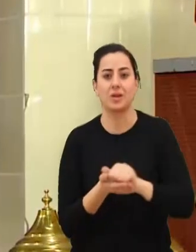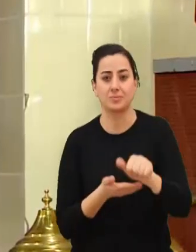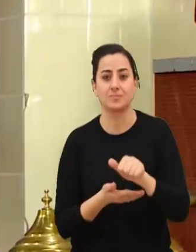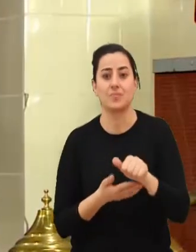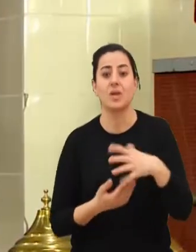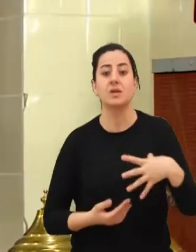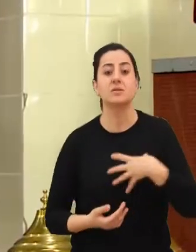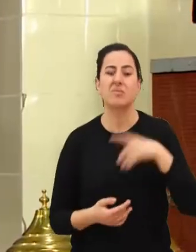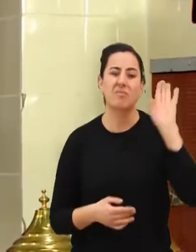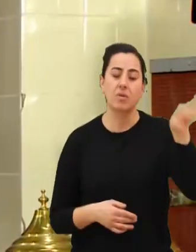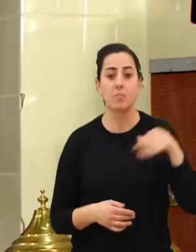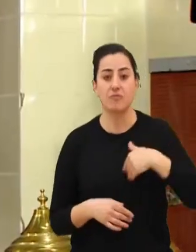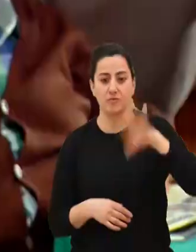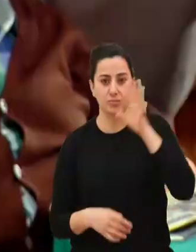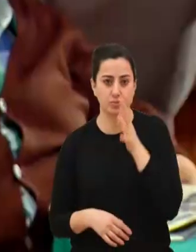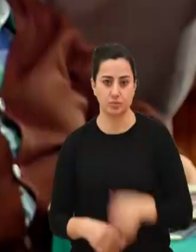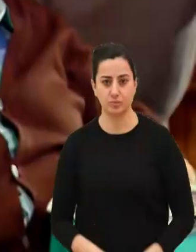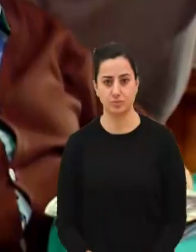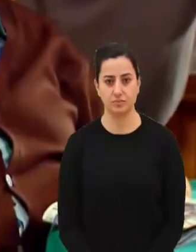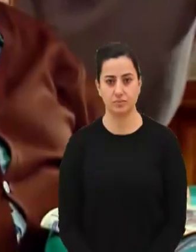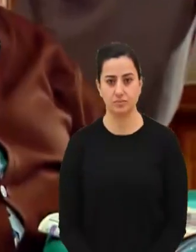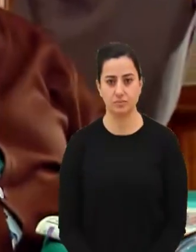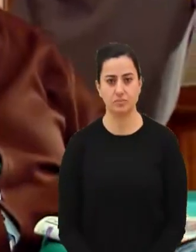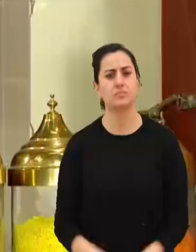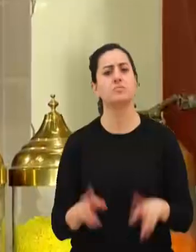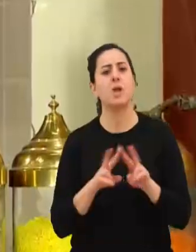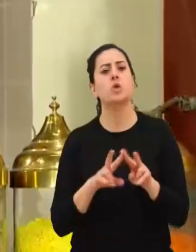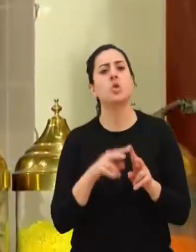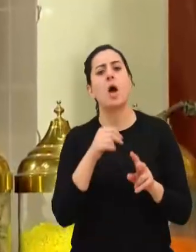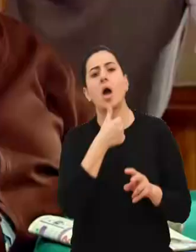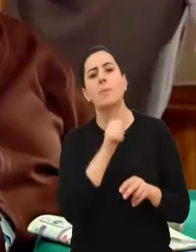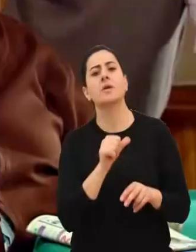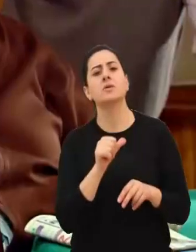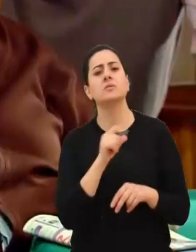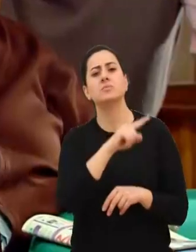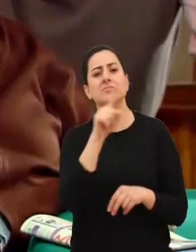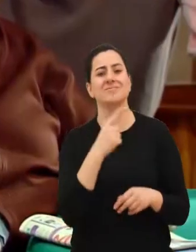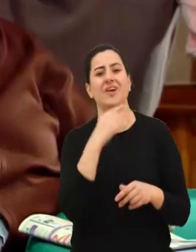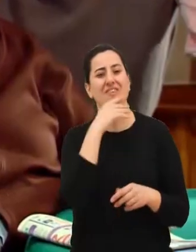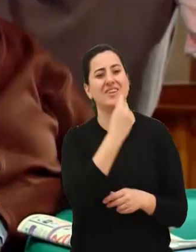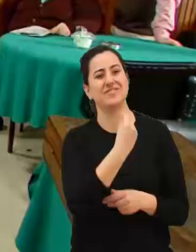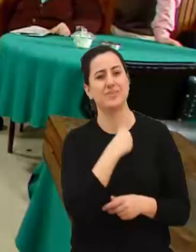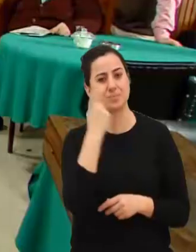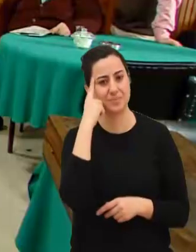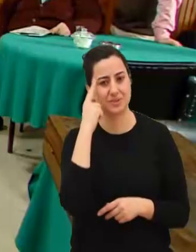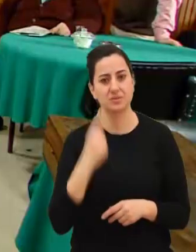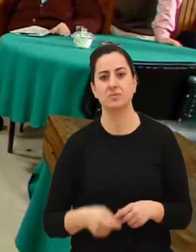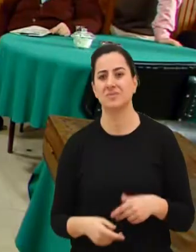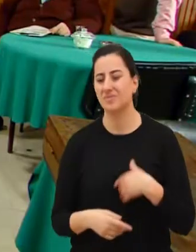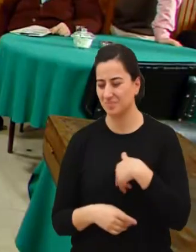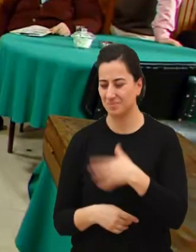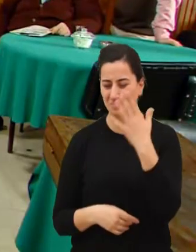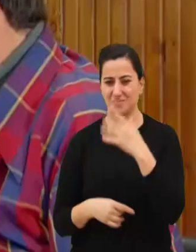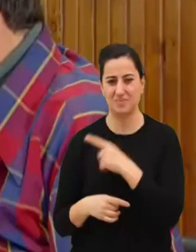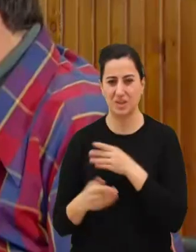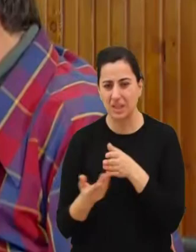Yani sahibinden daha çok, o derece. Mesut abi, bu bilgilerden biz de faydalanabiliyor muyuz? Ya koçum bırak Allah